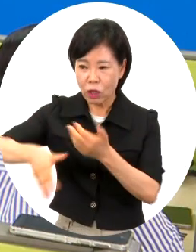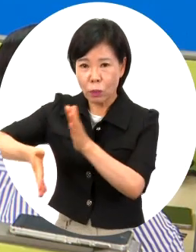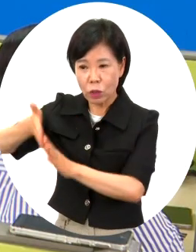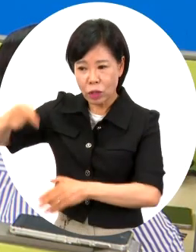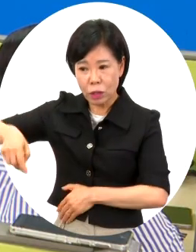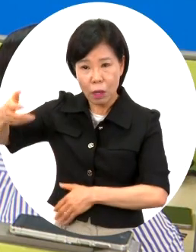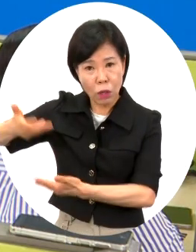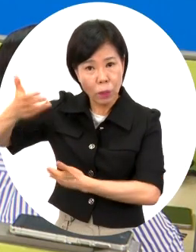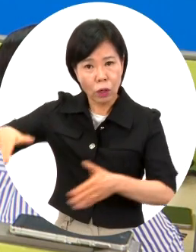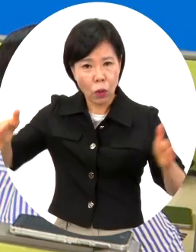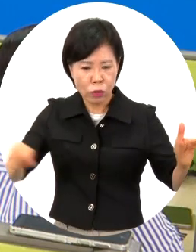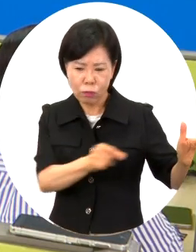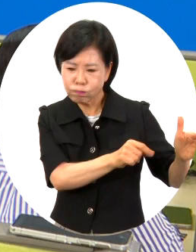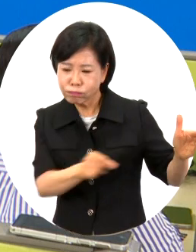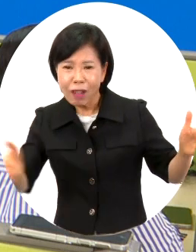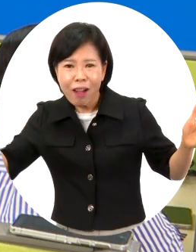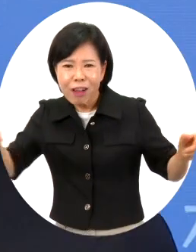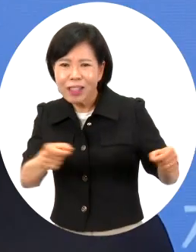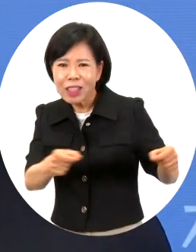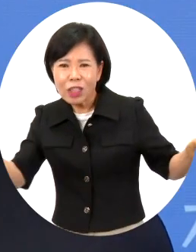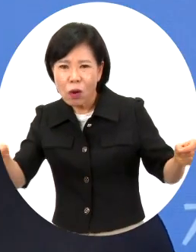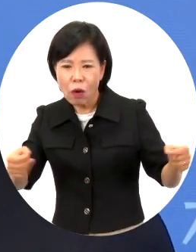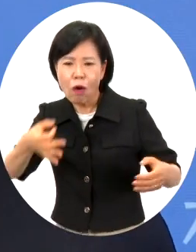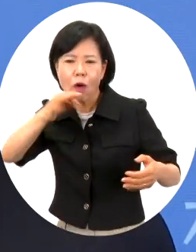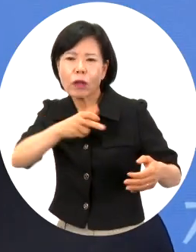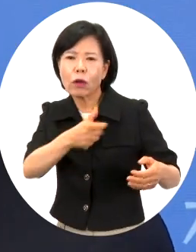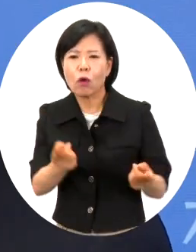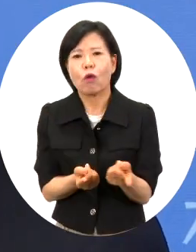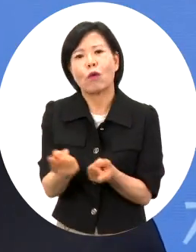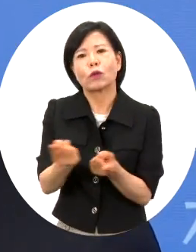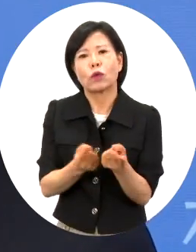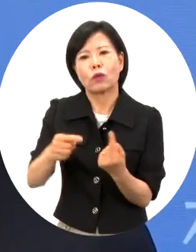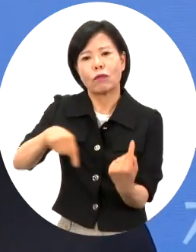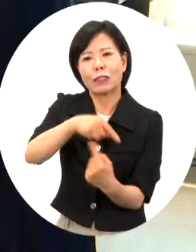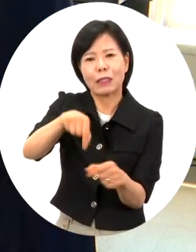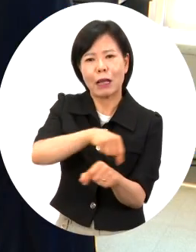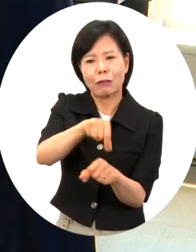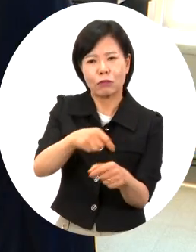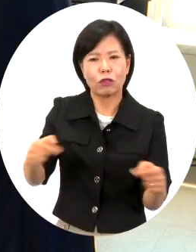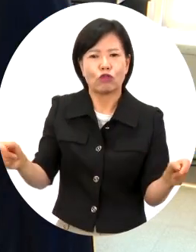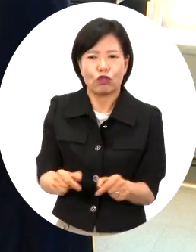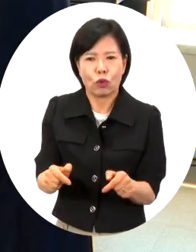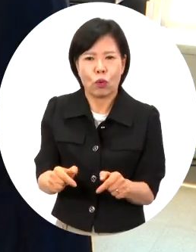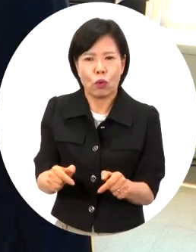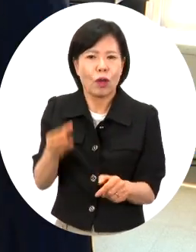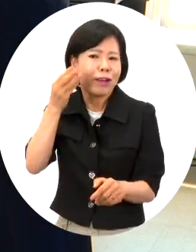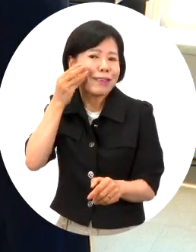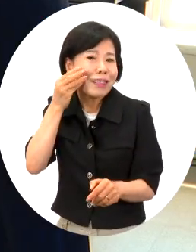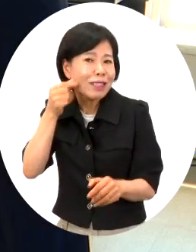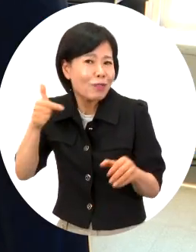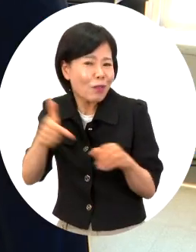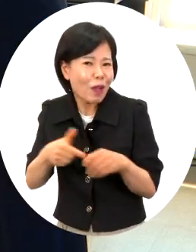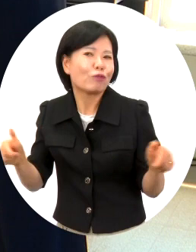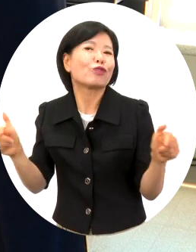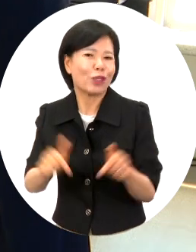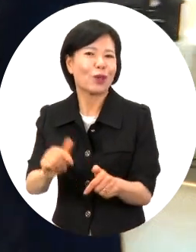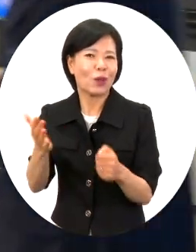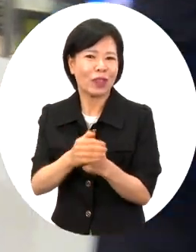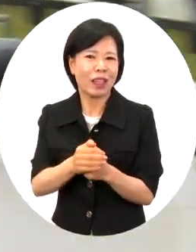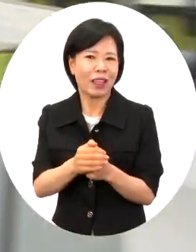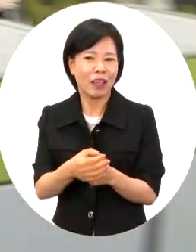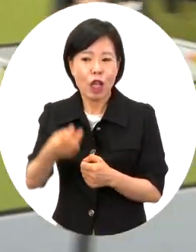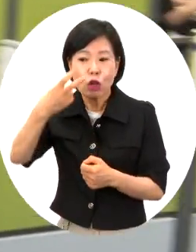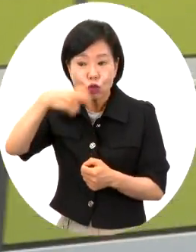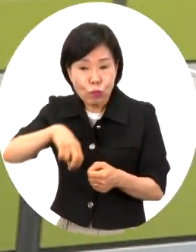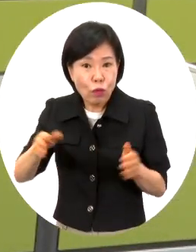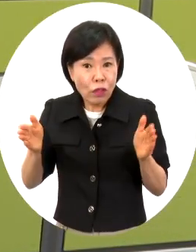제주버스터미널에서 서귀포 버스터미널까지 장거리 노선을 효율적으로 조정해 운행 시간을 단축하고 연료 소비를 줄일 계획입니다.